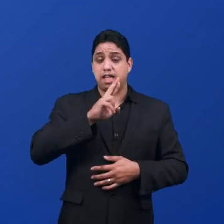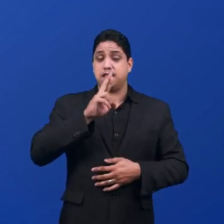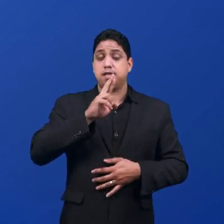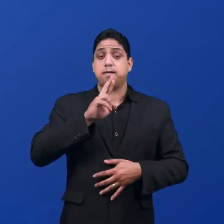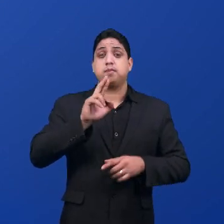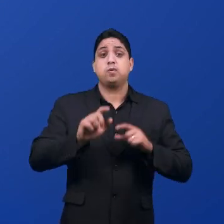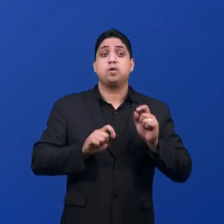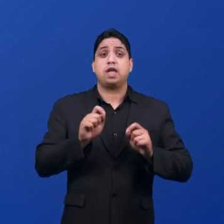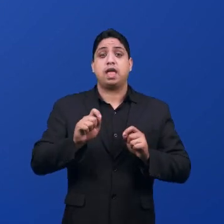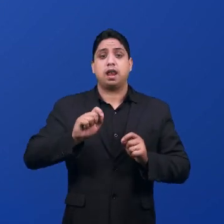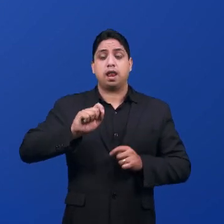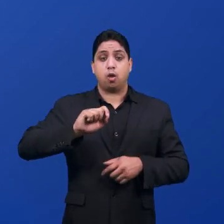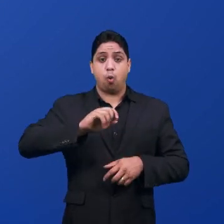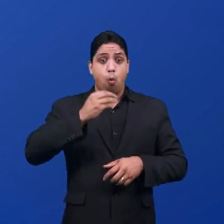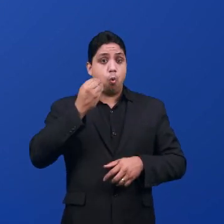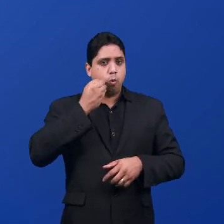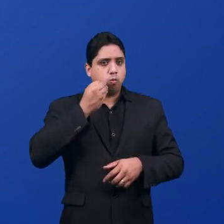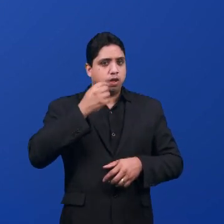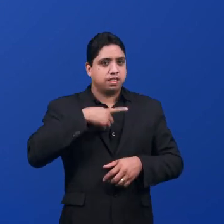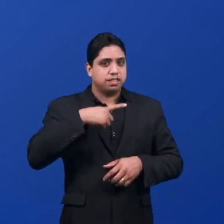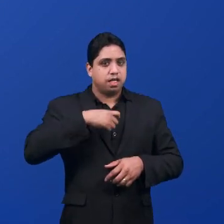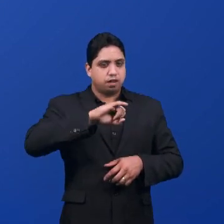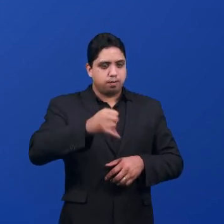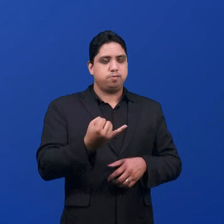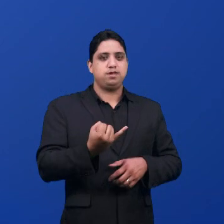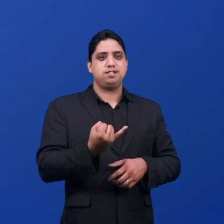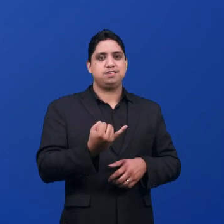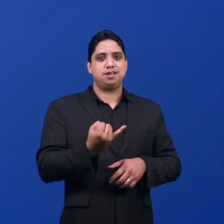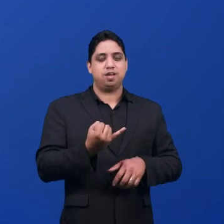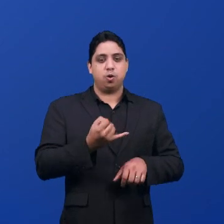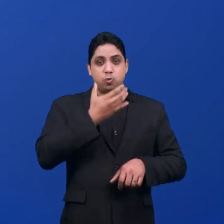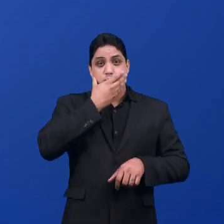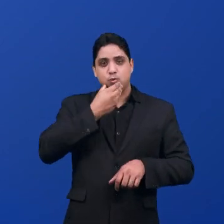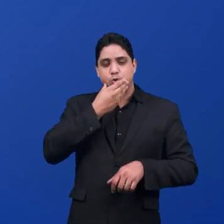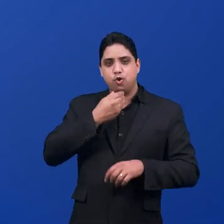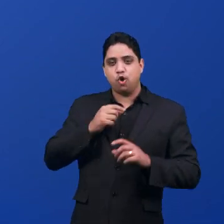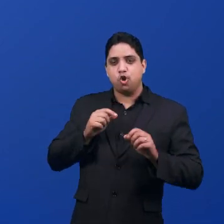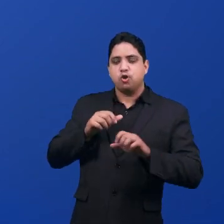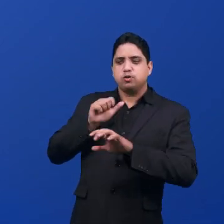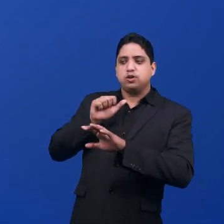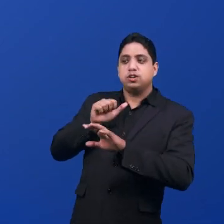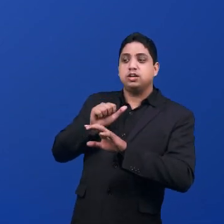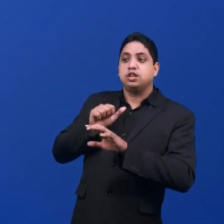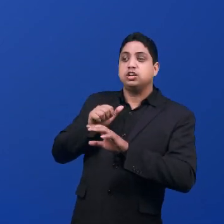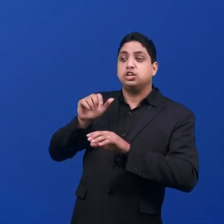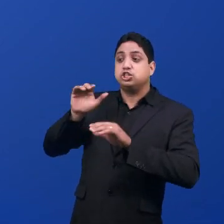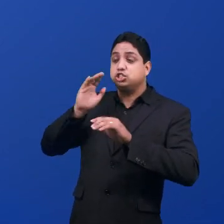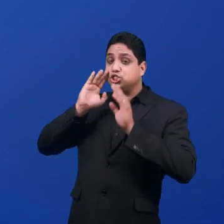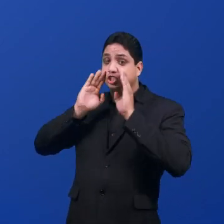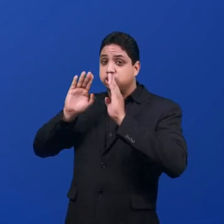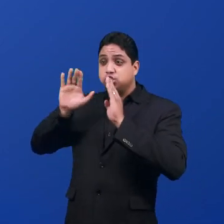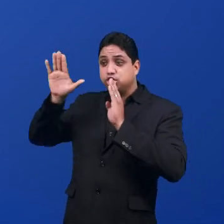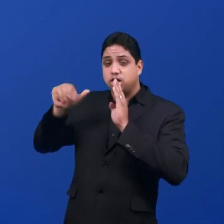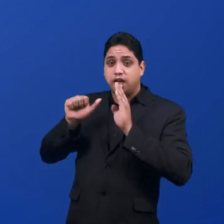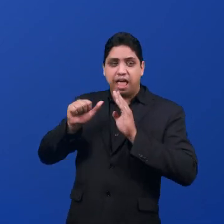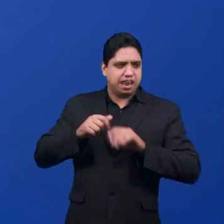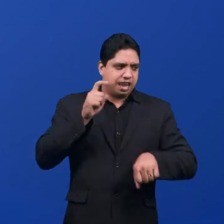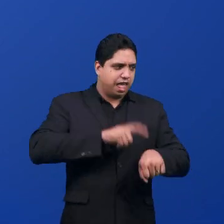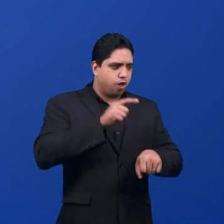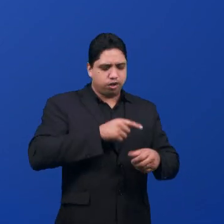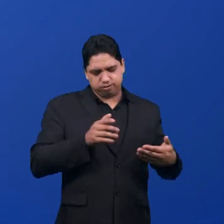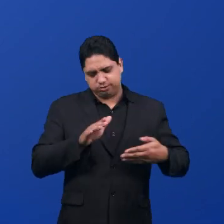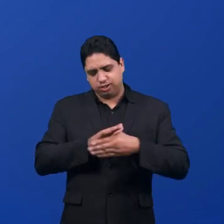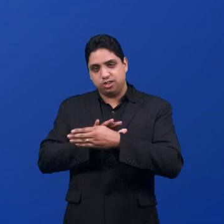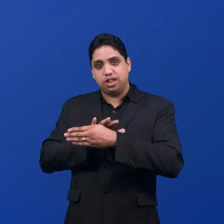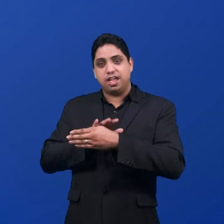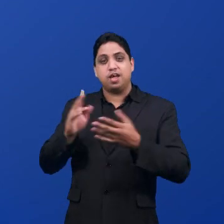position de Rahab a été de profiter de l'opportunité qui a frappé à sa porte. Immédiatement, elle a